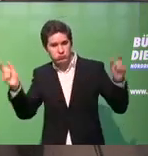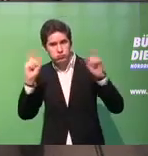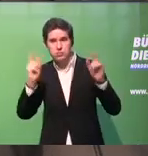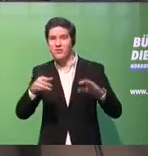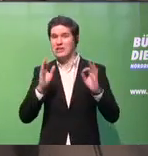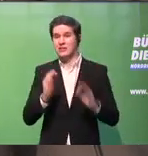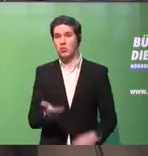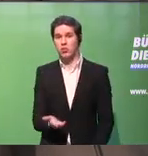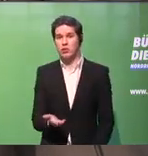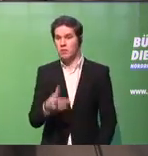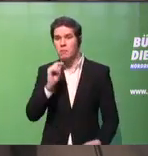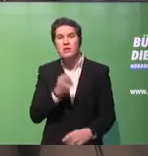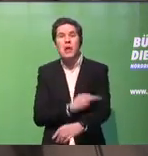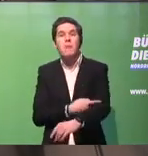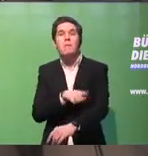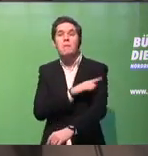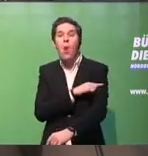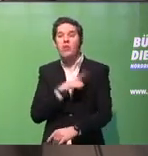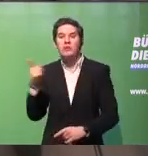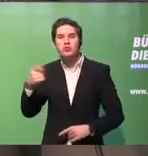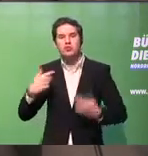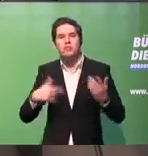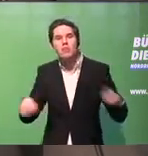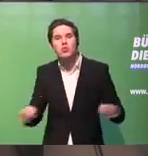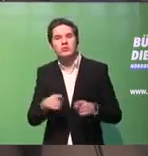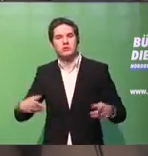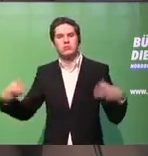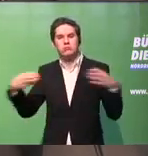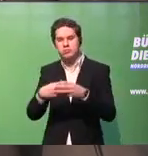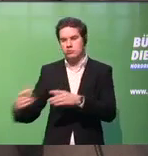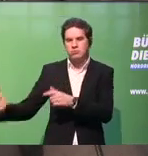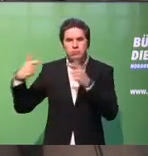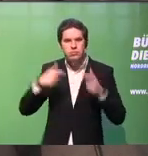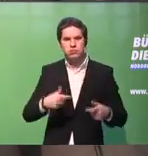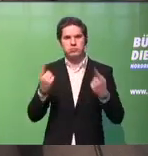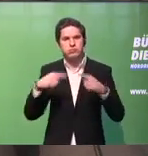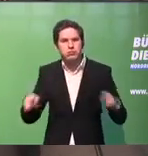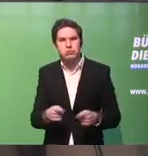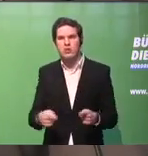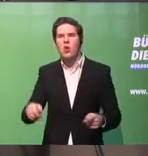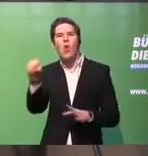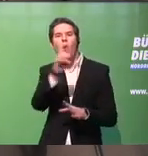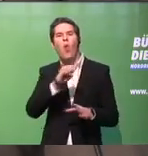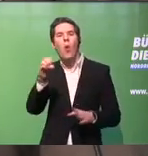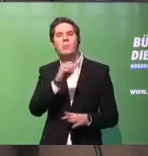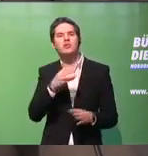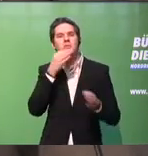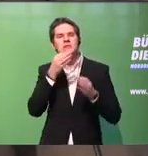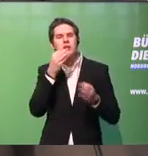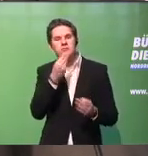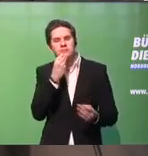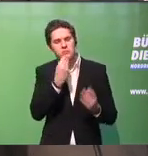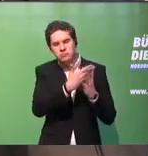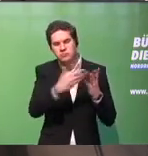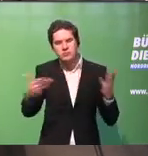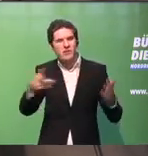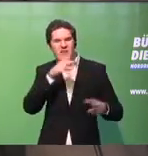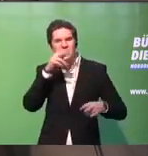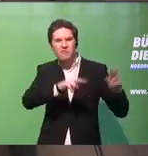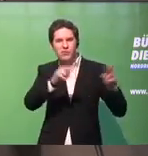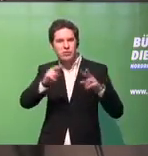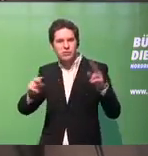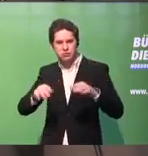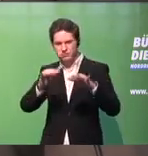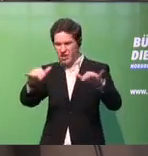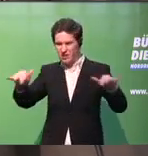Wir hatten polnische Ska-Bands und wir haben europäische Spezialitäten aus den 10 Ländern, die dabei getreten sind, dabei gehabt. Und